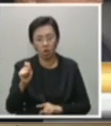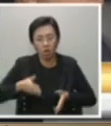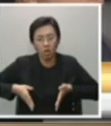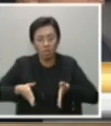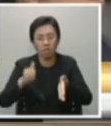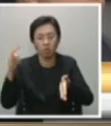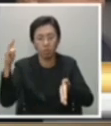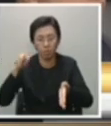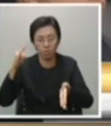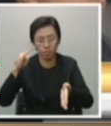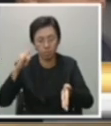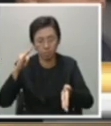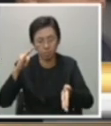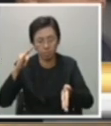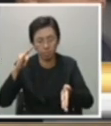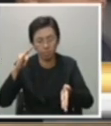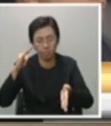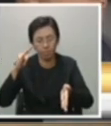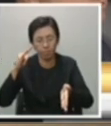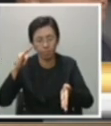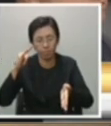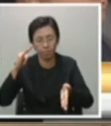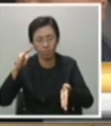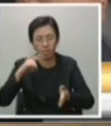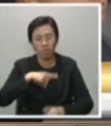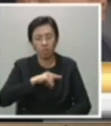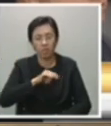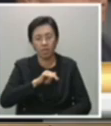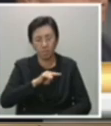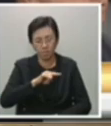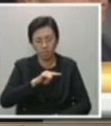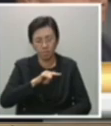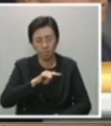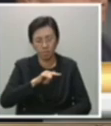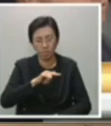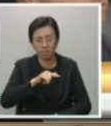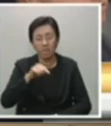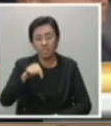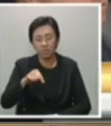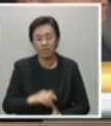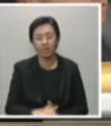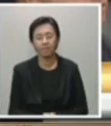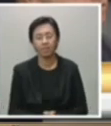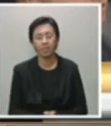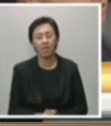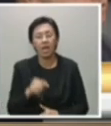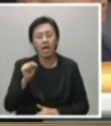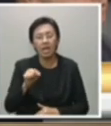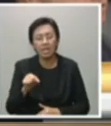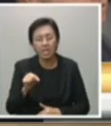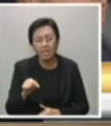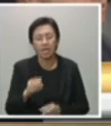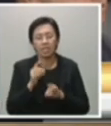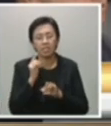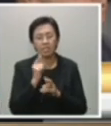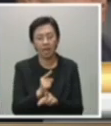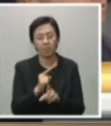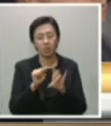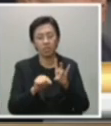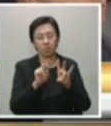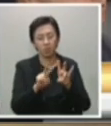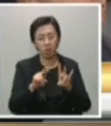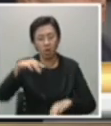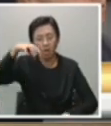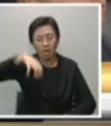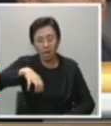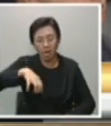วดีรังสิตแขวงสามเสนในเขตพญาไทถือได้ว่าเป็นอาคารตามข้อ 7.2 ก็คือเป็นอาคาร